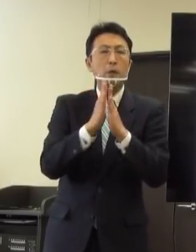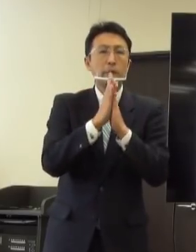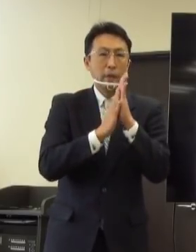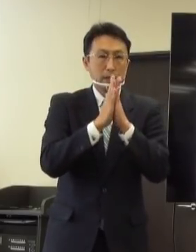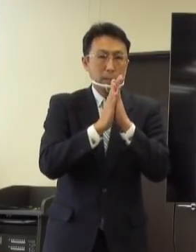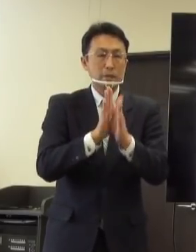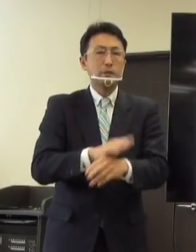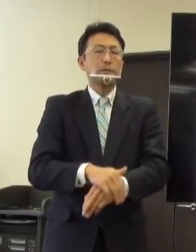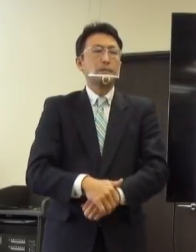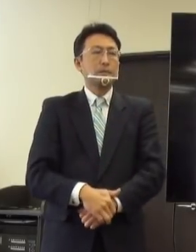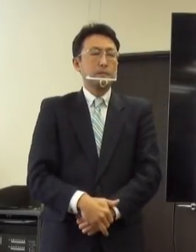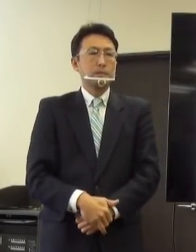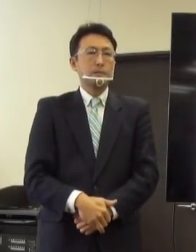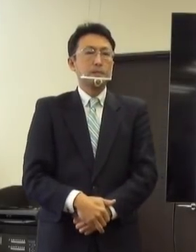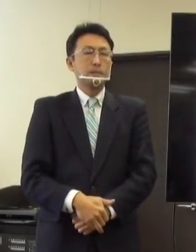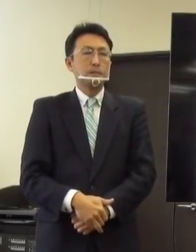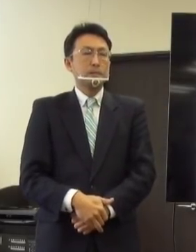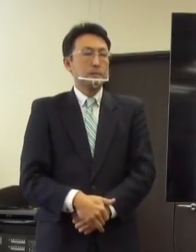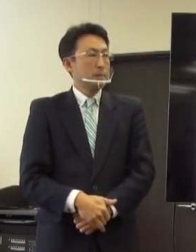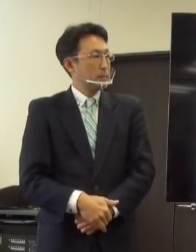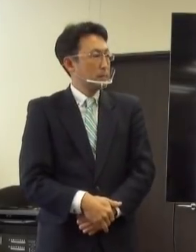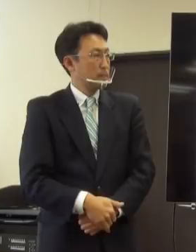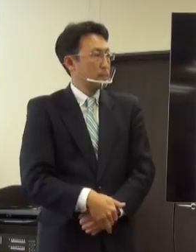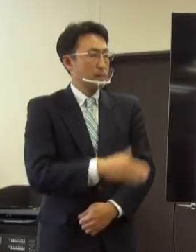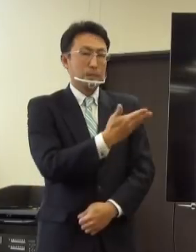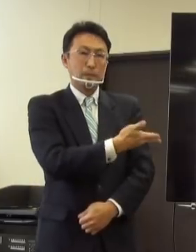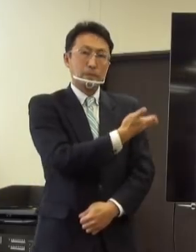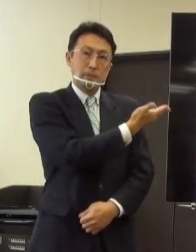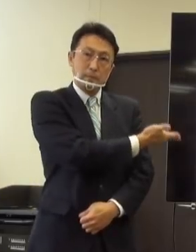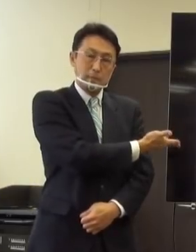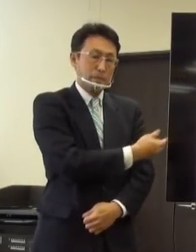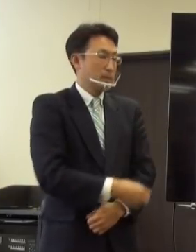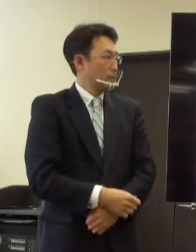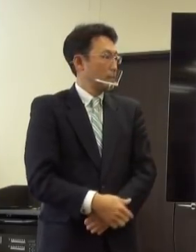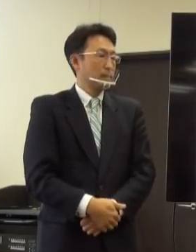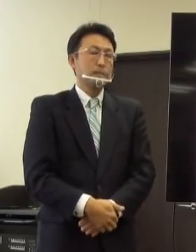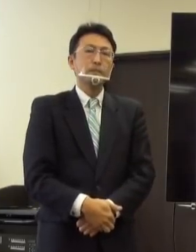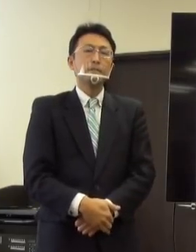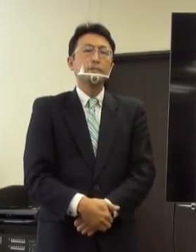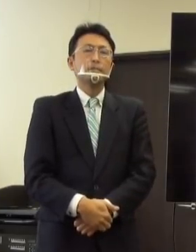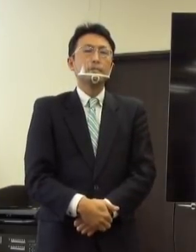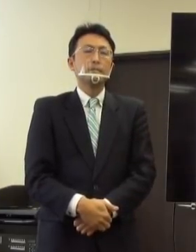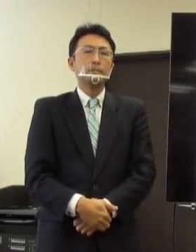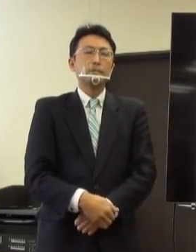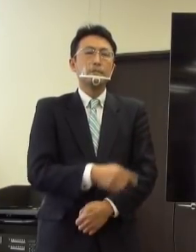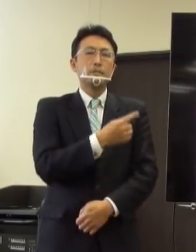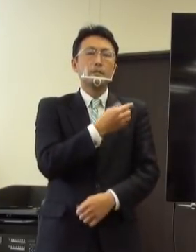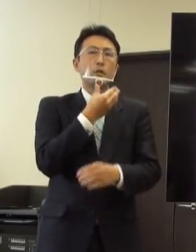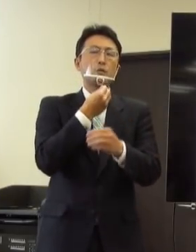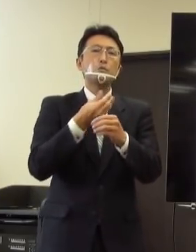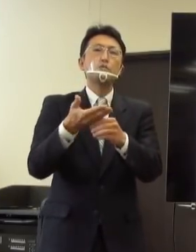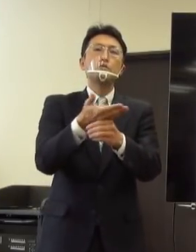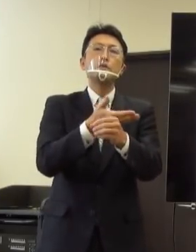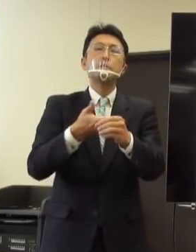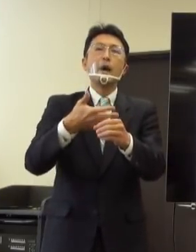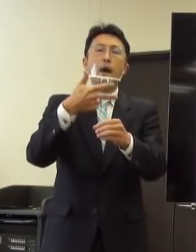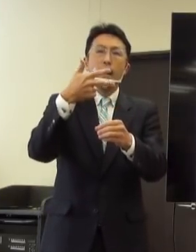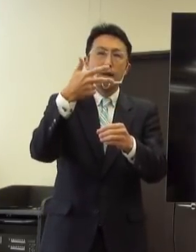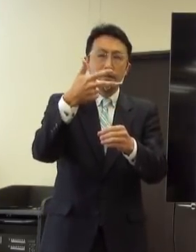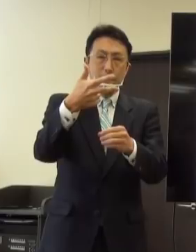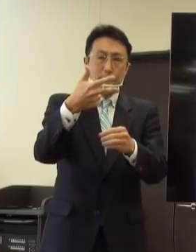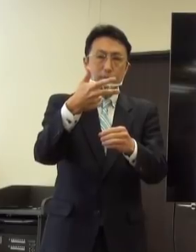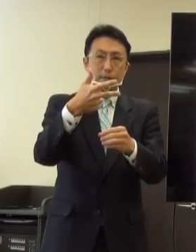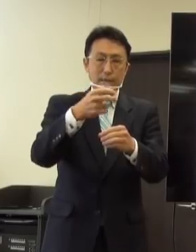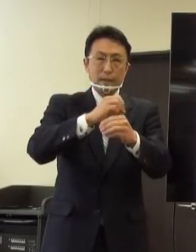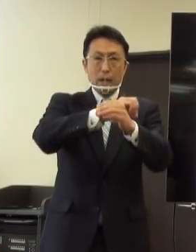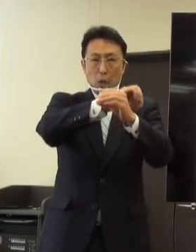ですね、こちらの方に掲示をさせていただいておりますが、福島市、新型コロナウイルス緊